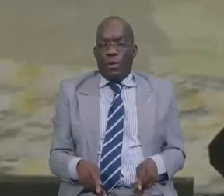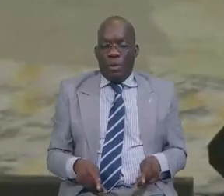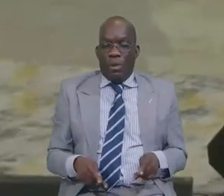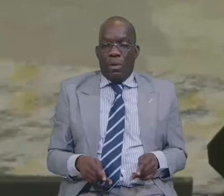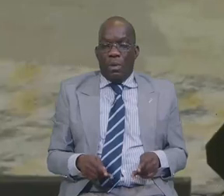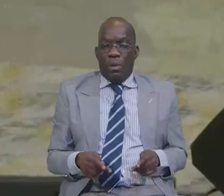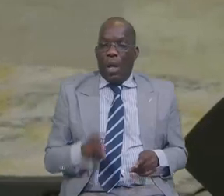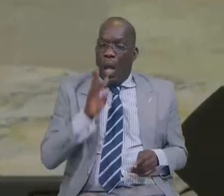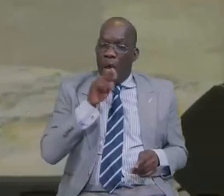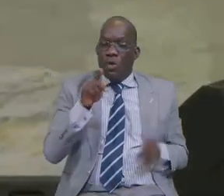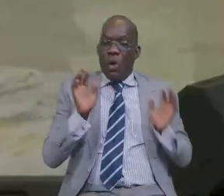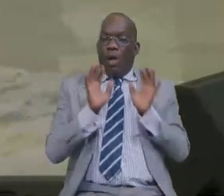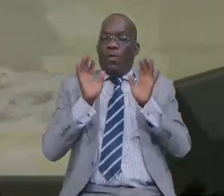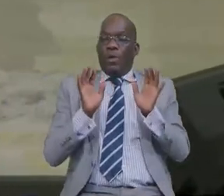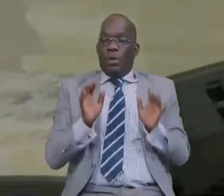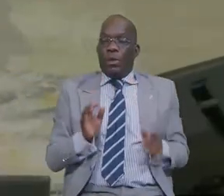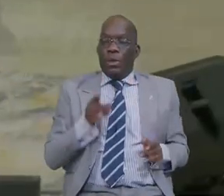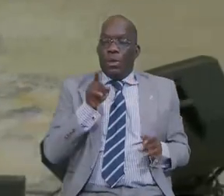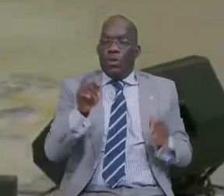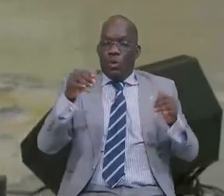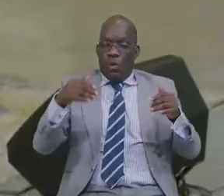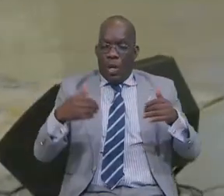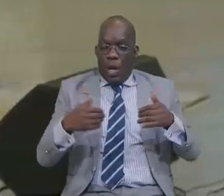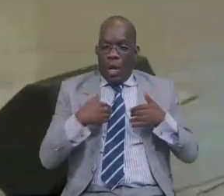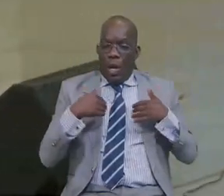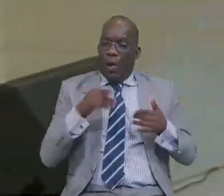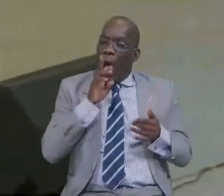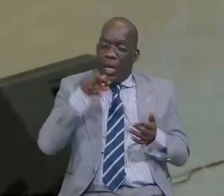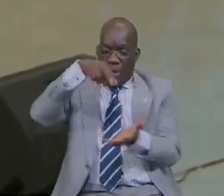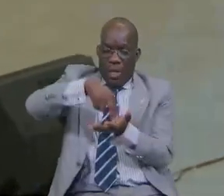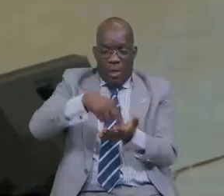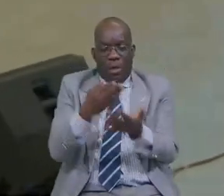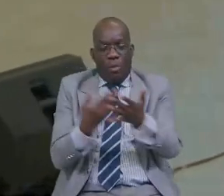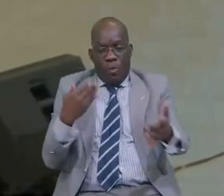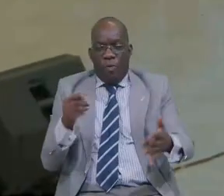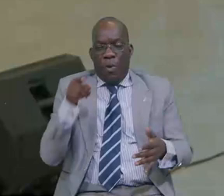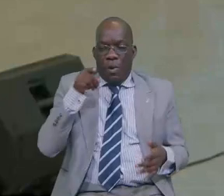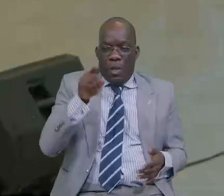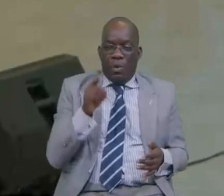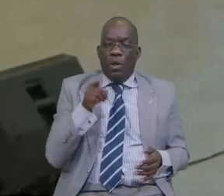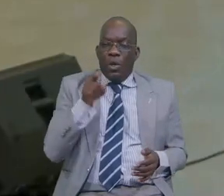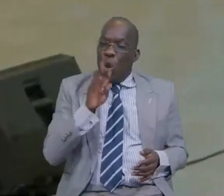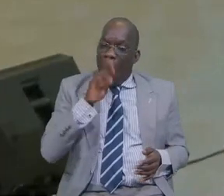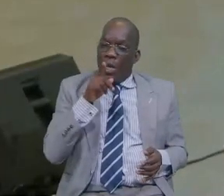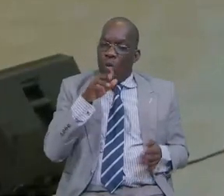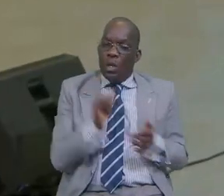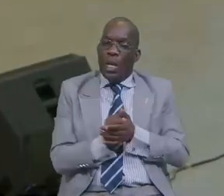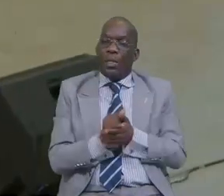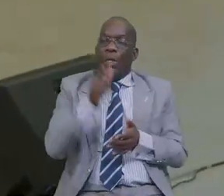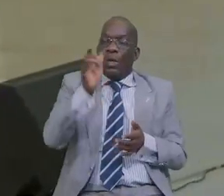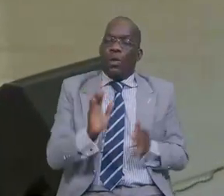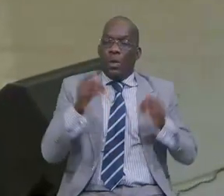Non. C'est toi qui es au podium. Et c'est toi que Dieu